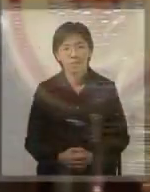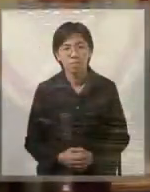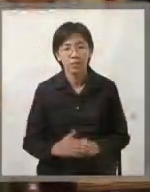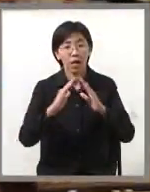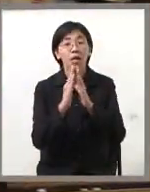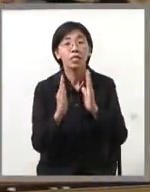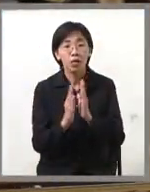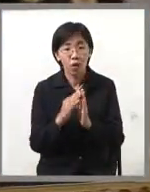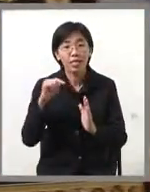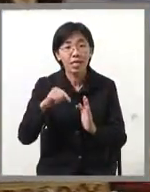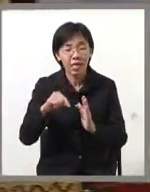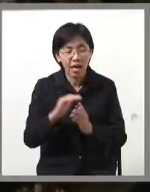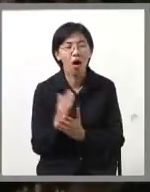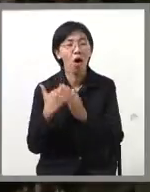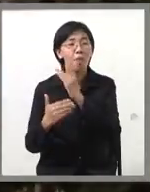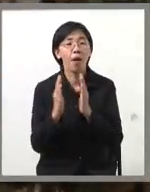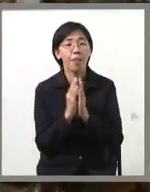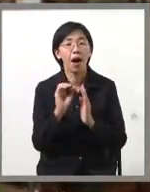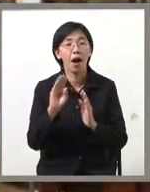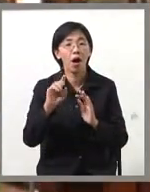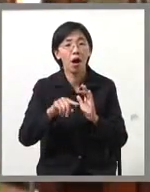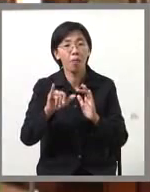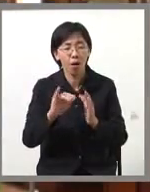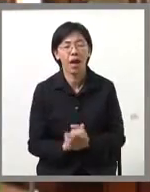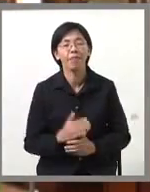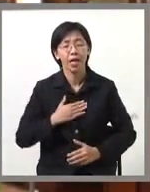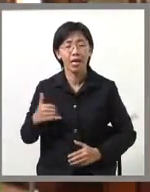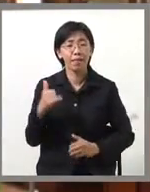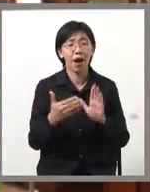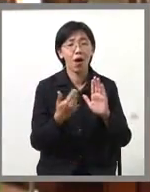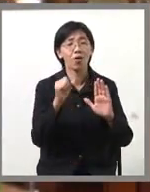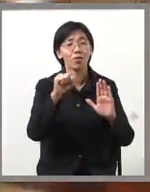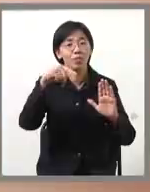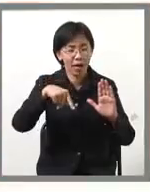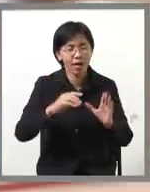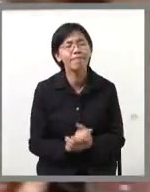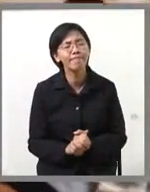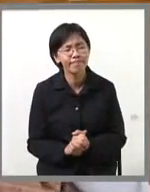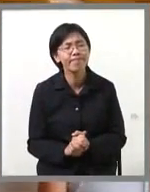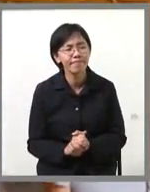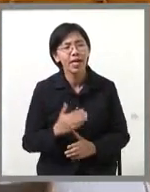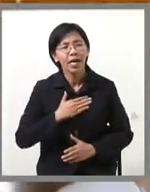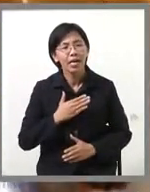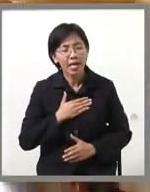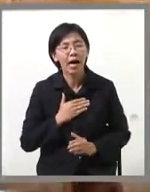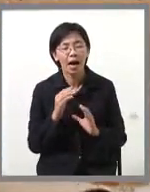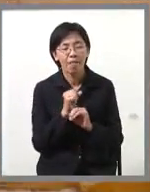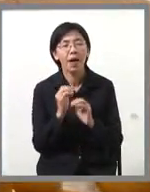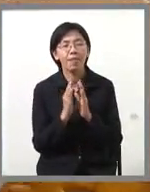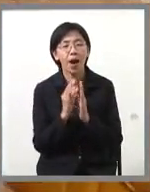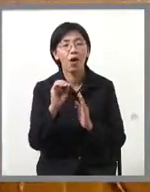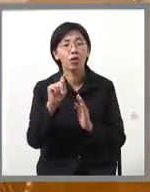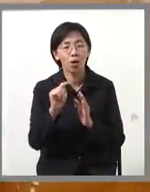นอกจากวัดมะนาวจะมีตำนานของหลวงพ่อโบยแล้วนะคะมาถึงจังหวัดสุพรรณบุรีกันทั้งทีก็ต้องไม่พลาดที่จะมากราบน